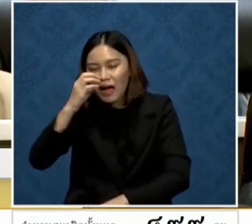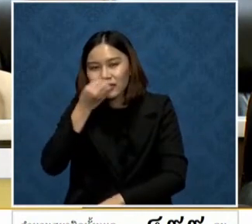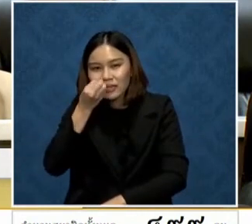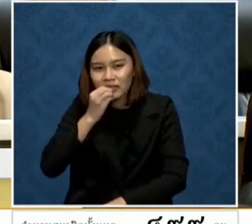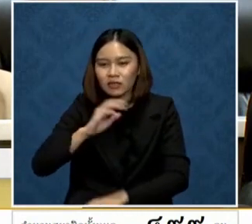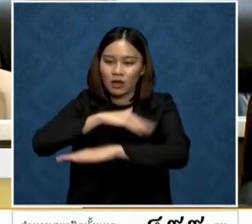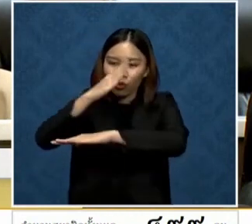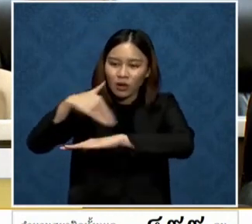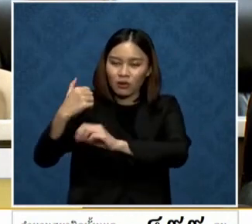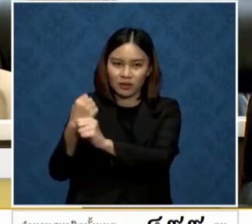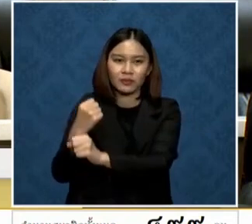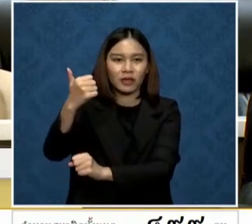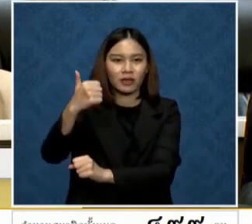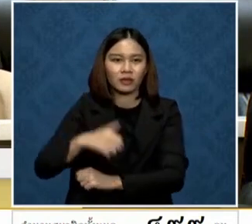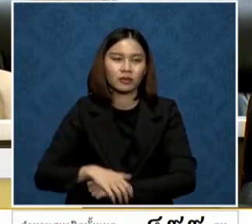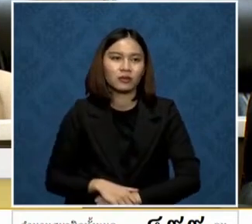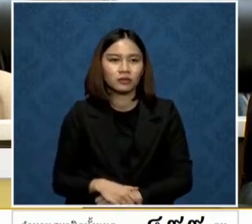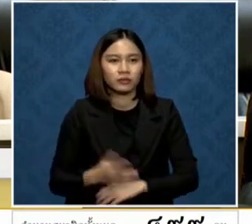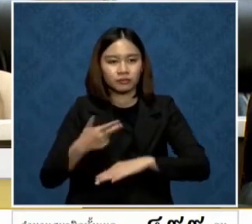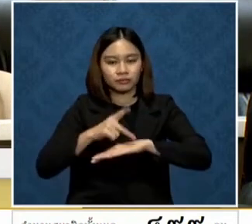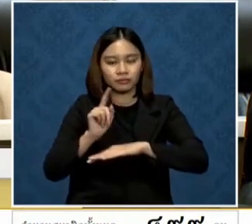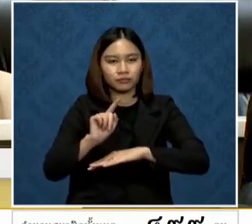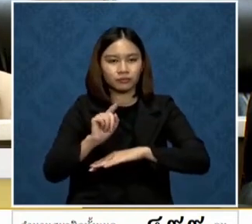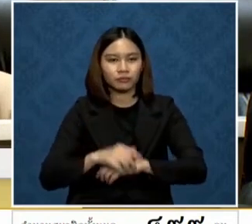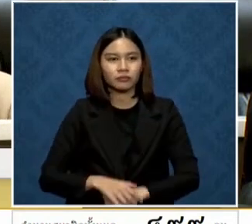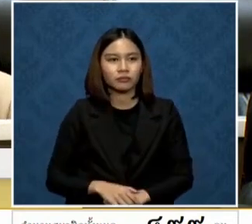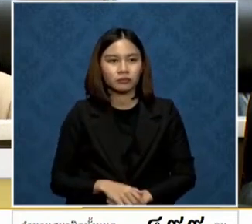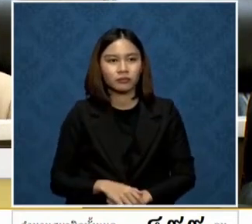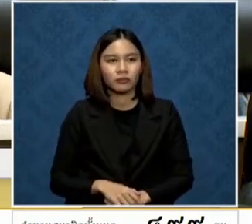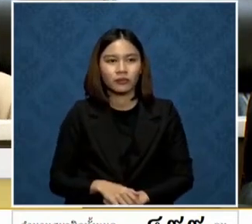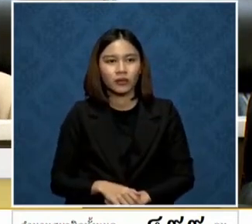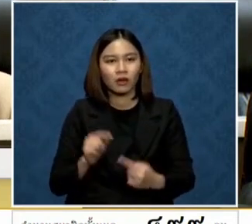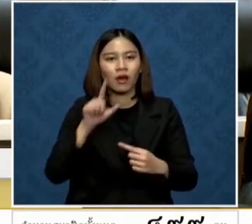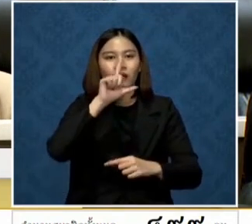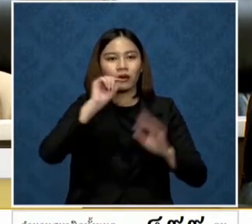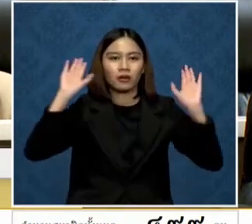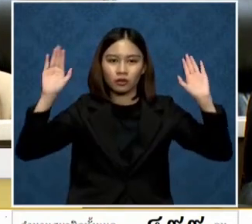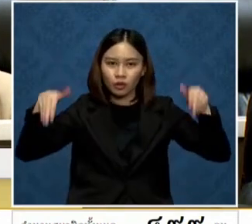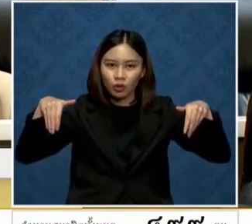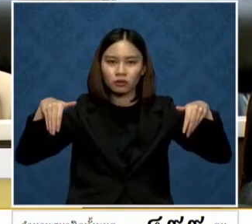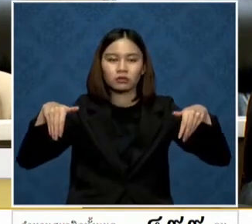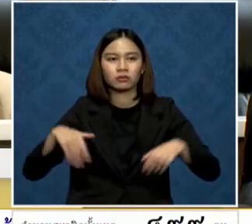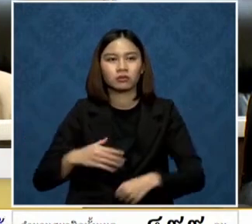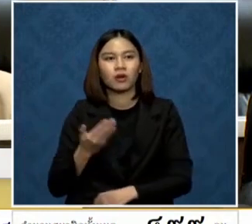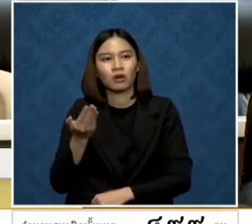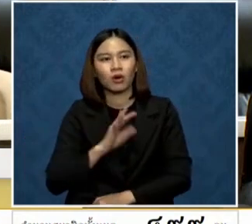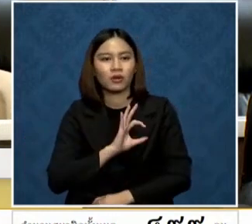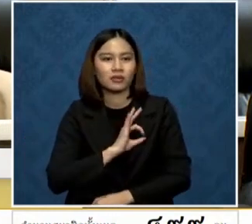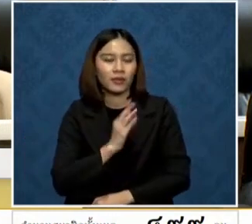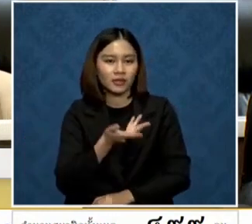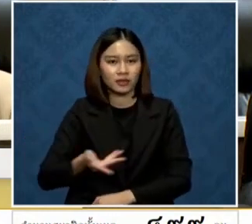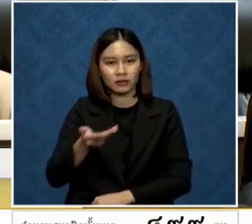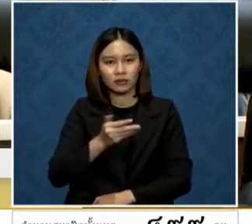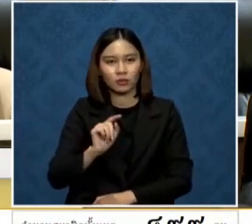เขาได้ท่านประธานที่เคารพครับอีกอันนึงก็คือนกขออนุญาตท่านสมาชิกผู้ทรง